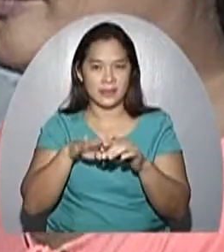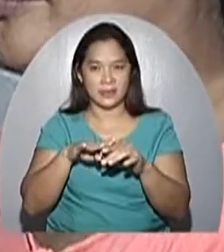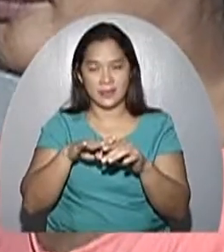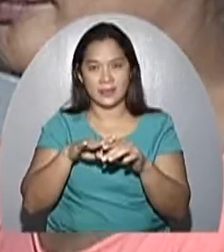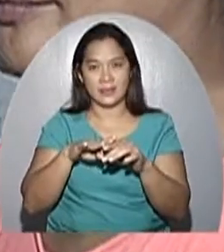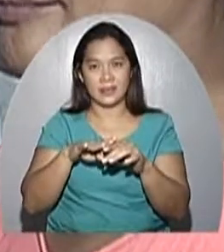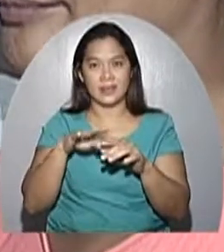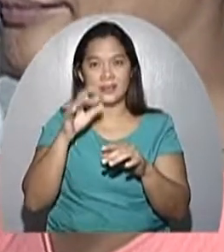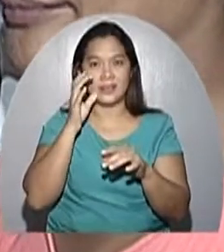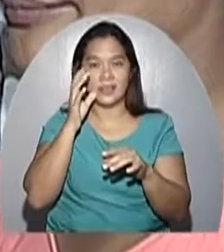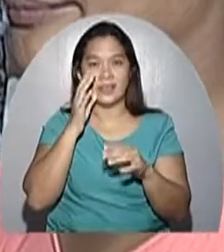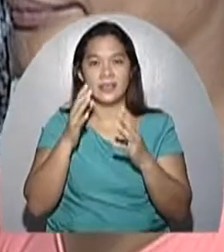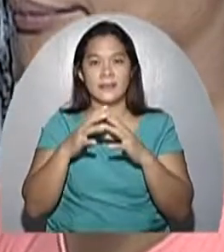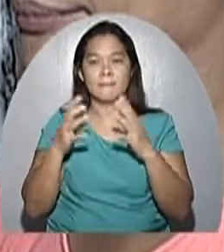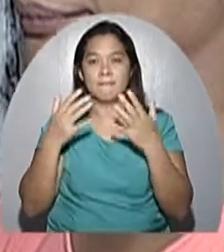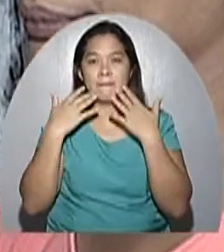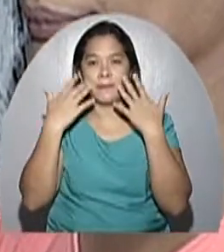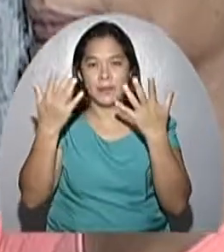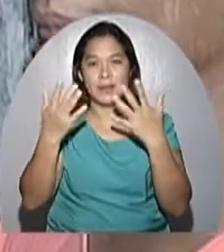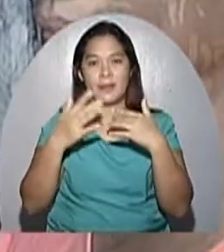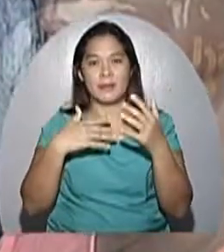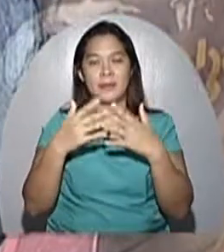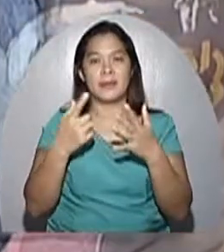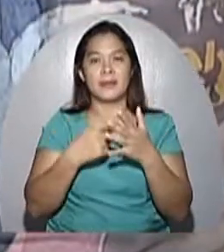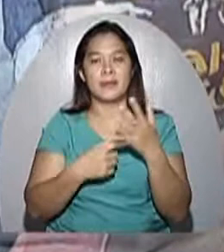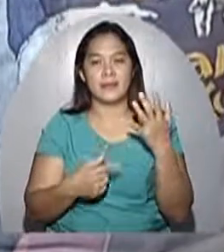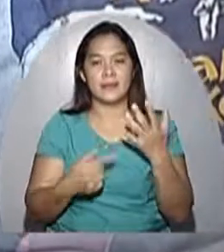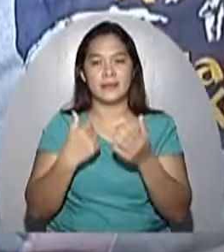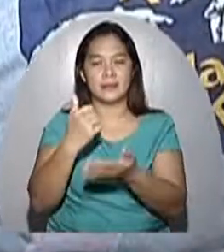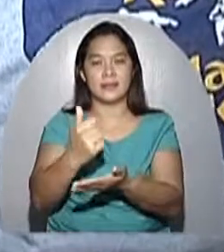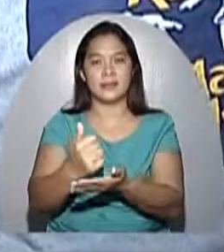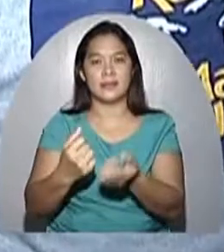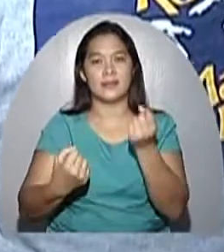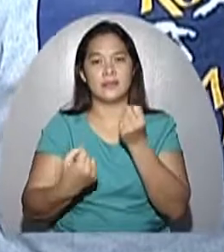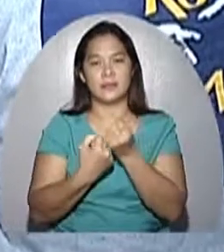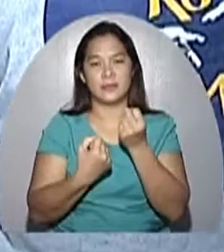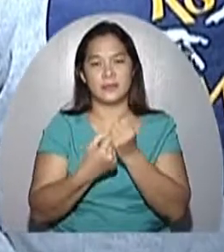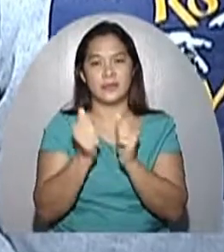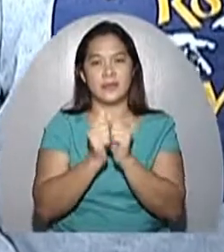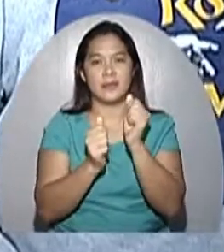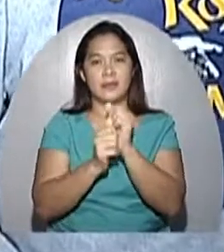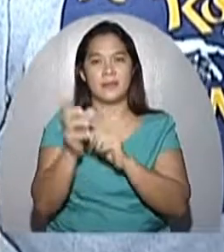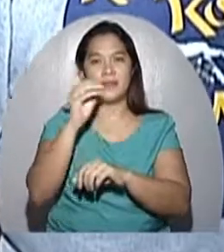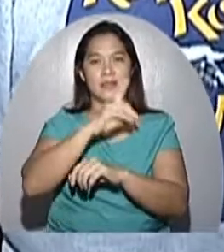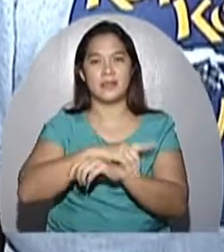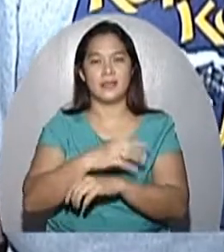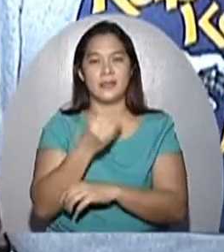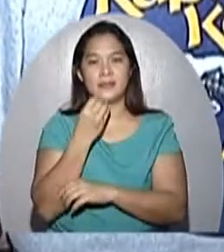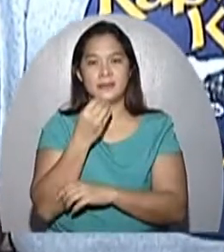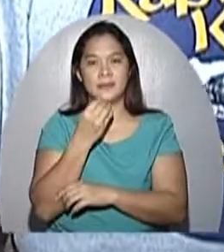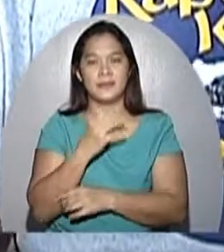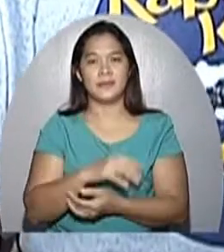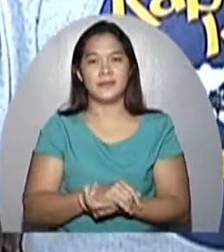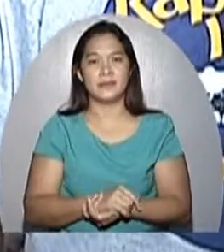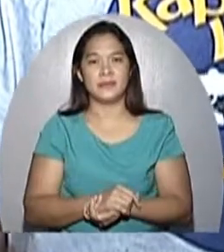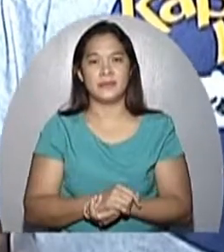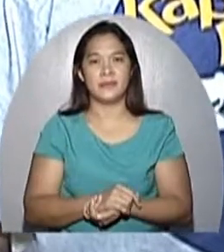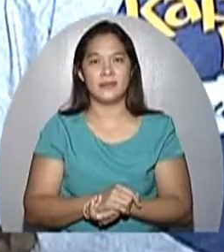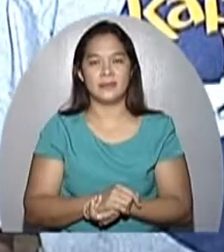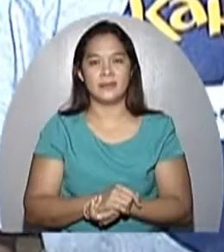Cecilia. Laking pasasalamat niya na kahit papaano ay natutulungan sila sa pang-araw-araw na pagkain.